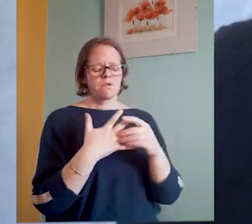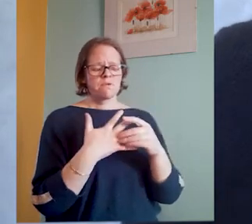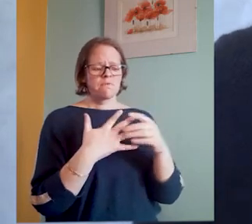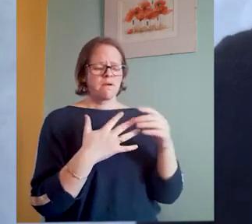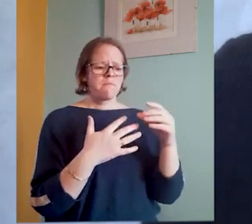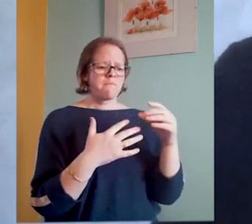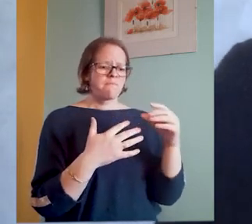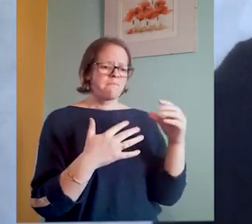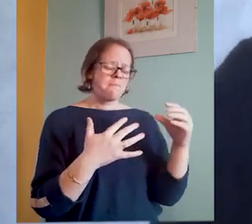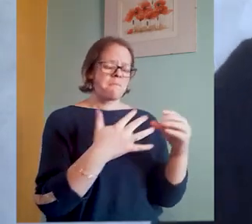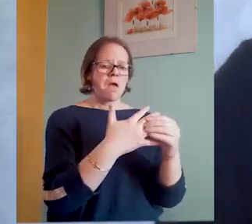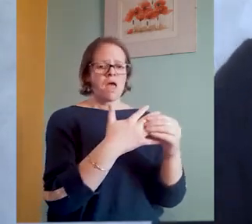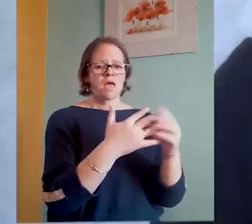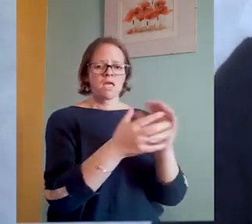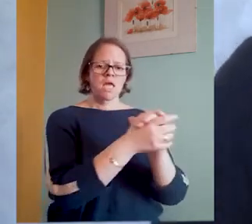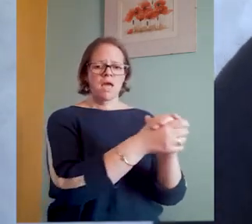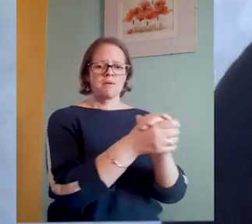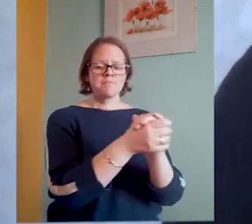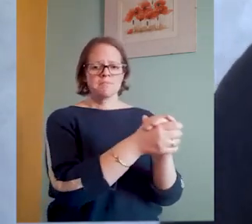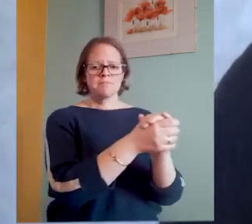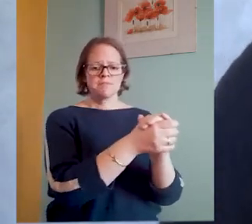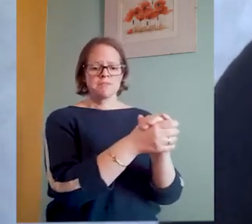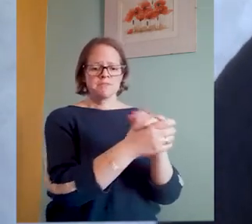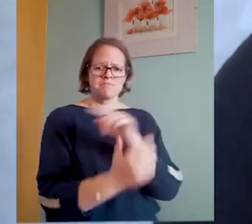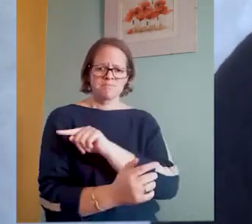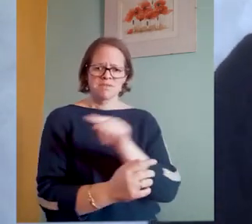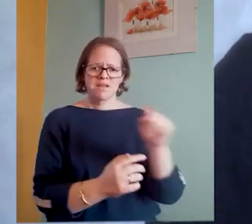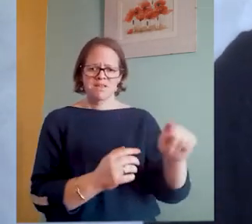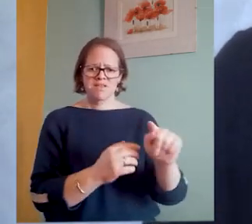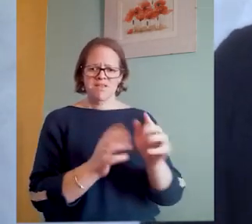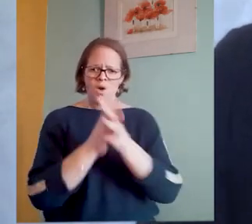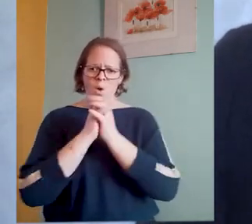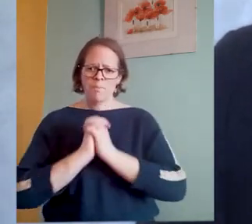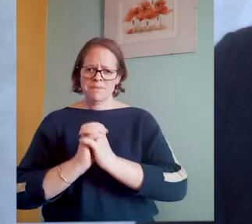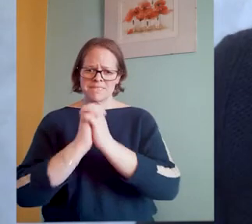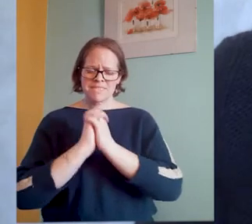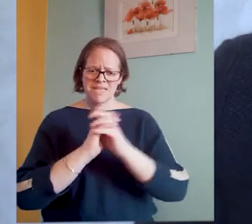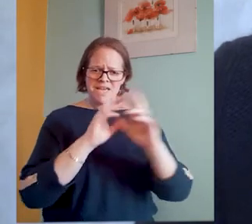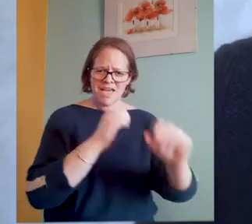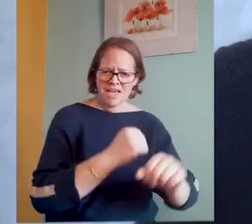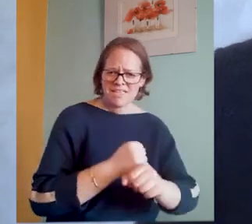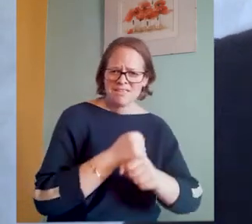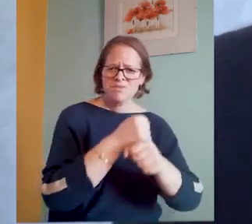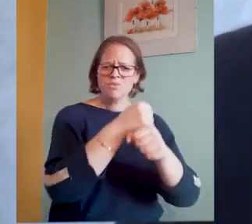un ami, une amie. Soutenons-les, mes amis, dans la prière. Mais pas seulement,